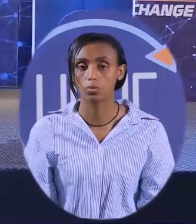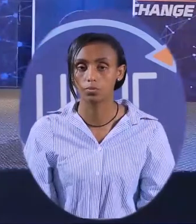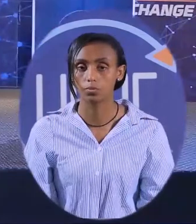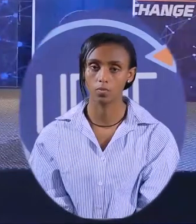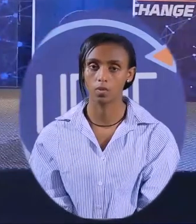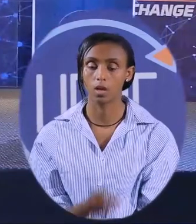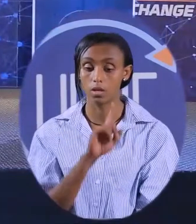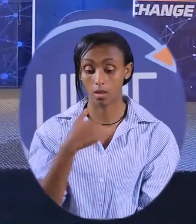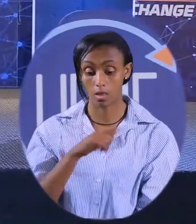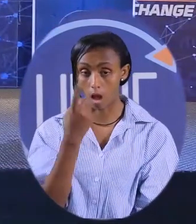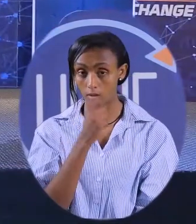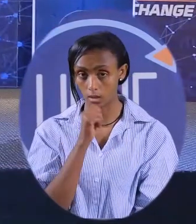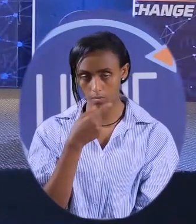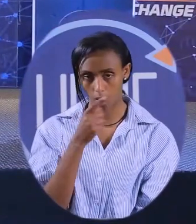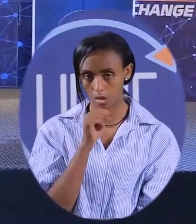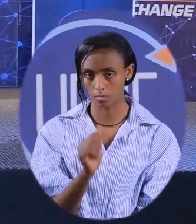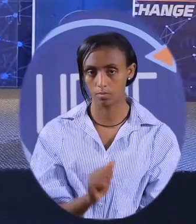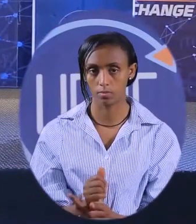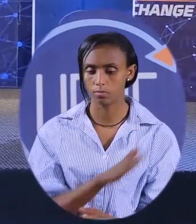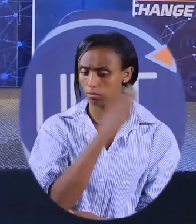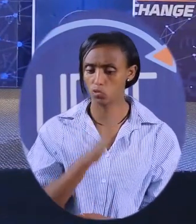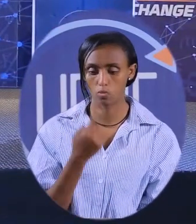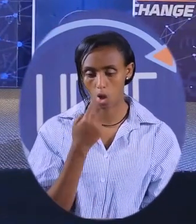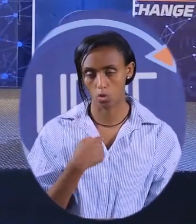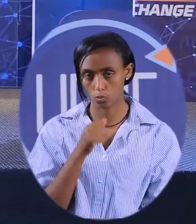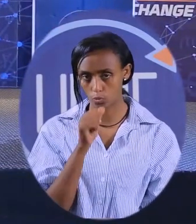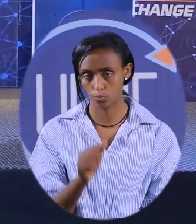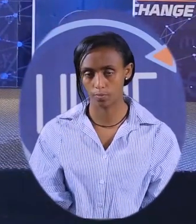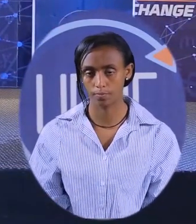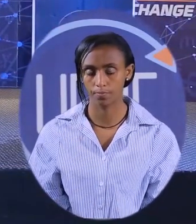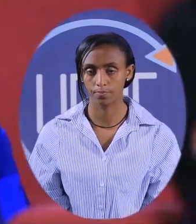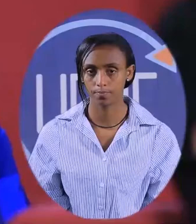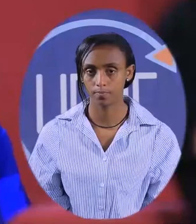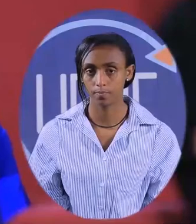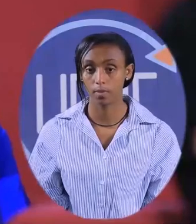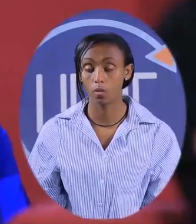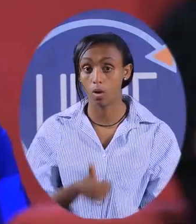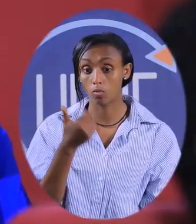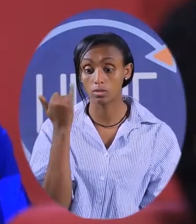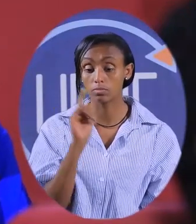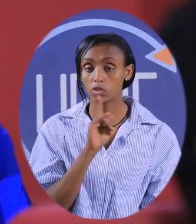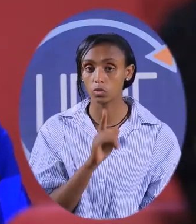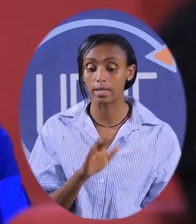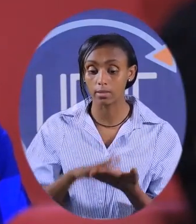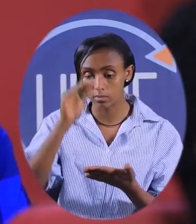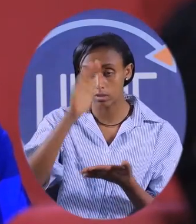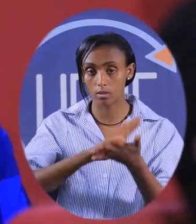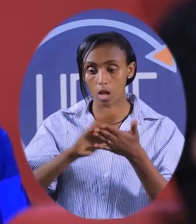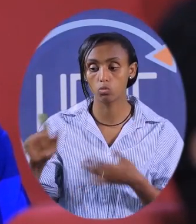ያው እኛ አንጠየቅም አላልኩም፣ በፍጹም አላልኩም። ፖይንቱ ምንድነው? የትምህርት ጥራት ቢሆን